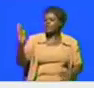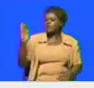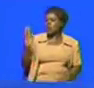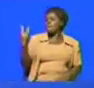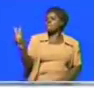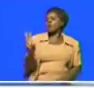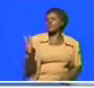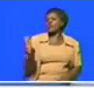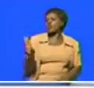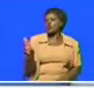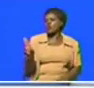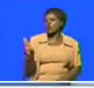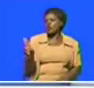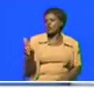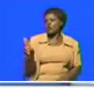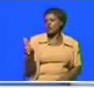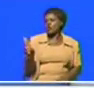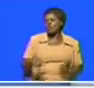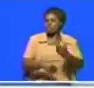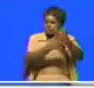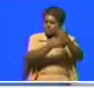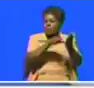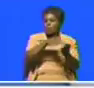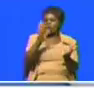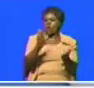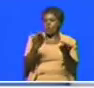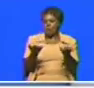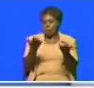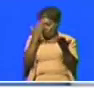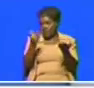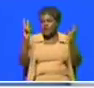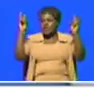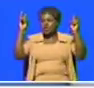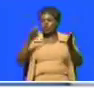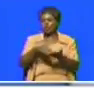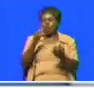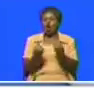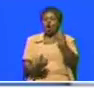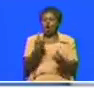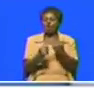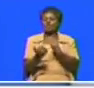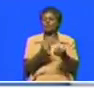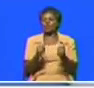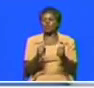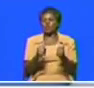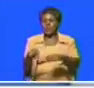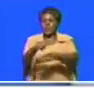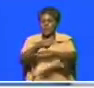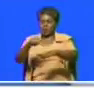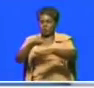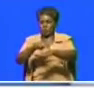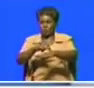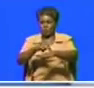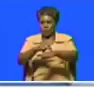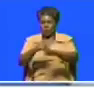wawili wafaa uongezwe, manake mambo yamebadilika hivi sasa na kuna joto kali sana la kisiasa katika hili taifa. Na